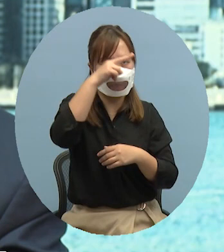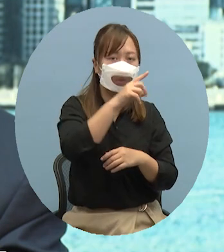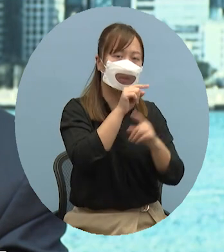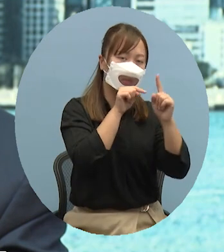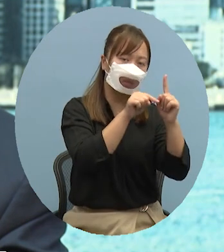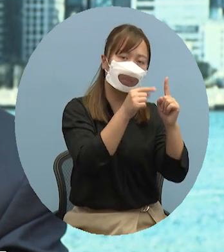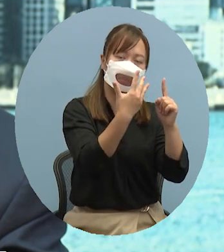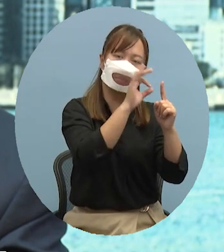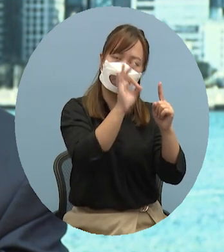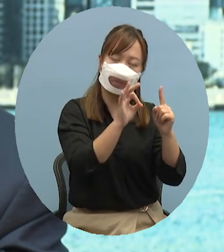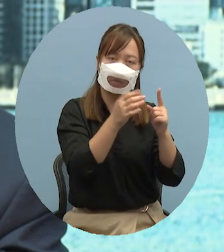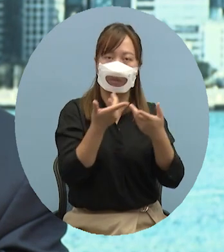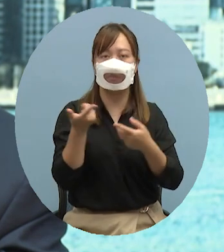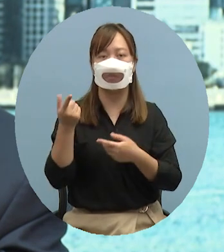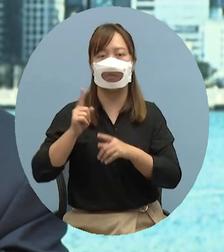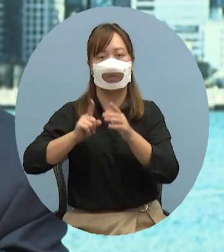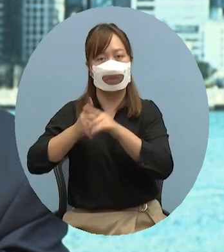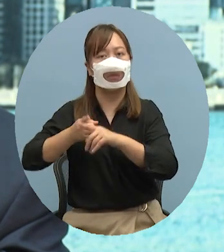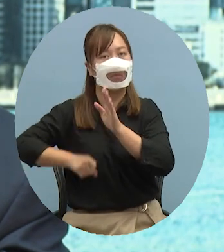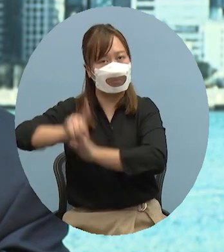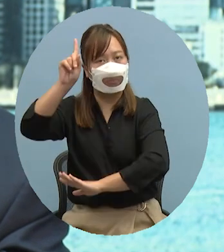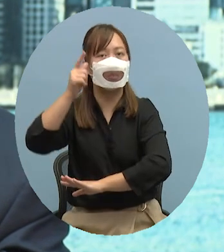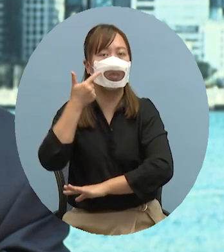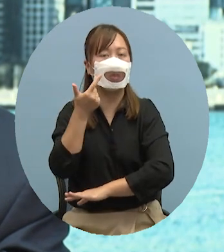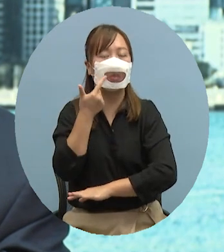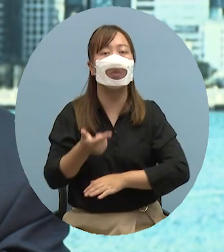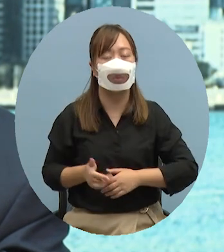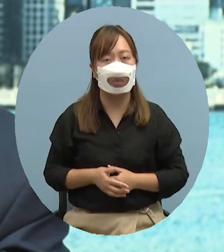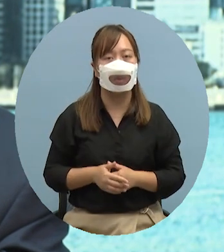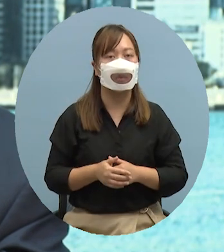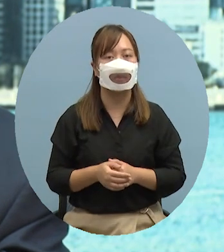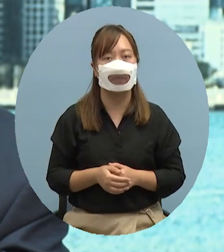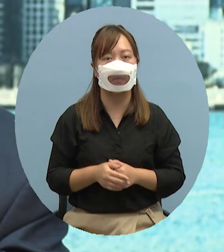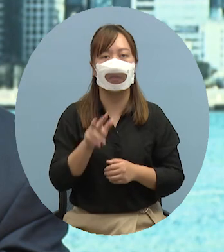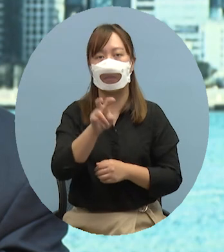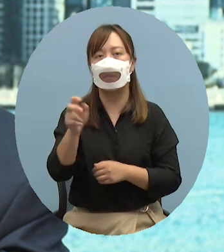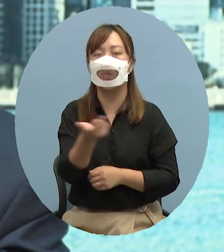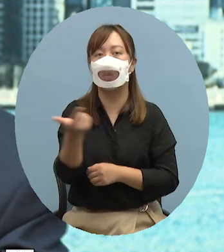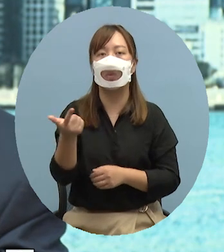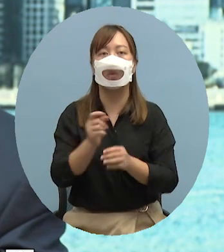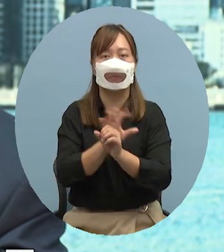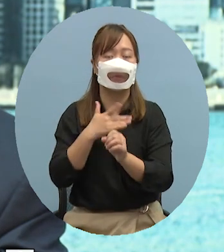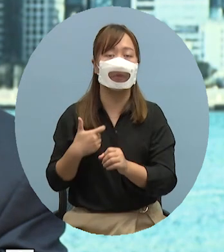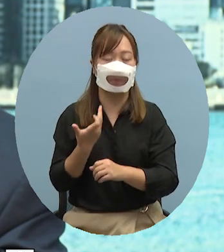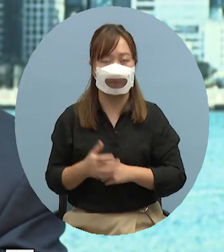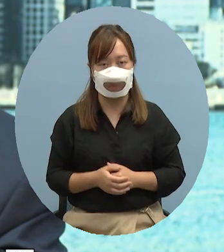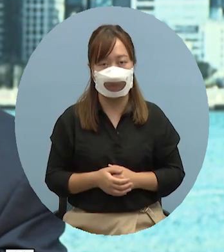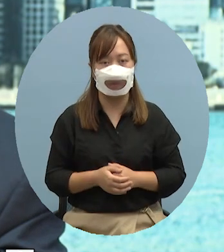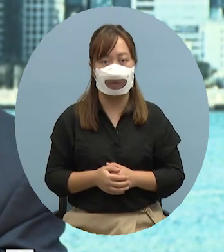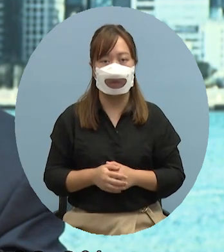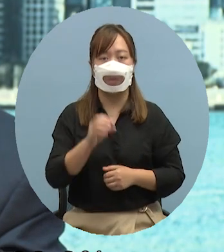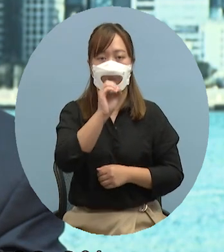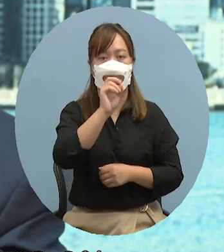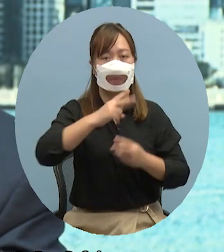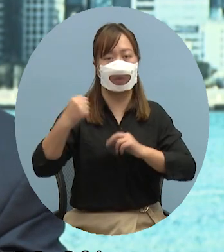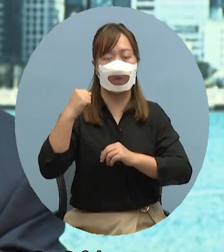有1.5%嘅旅客咧抵港嘅時候驗到陽性咧，係有一個比較明顯啲嘅升幅嘅。咁喺變異病毒株方面